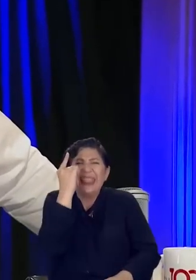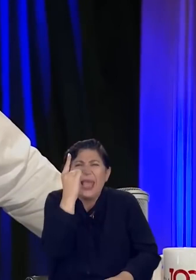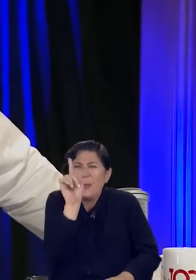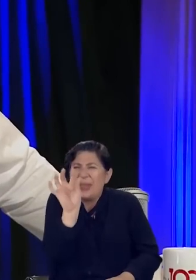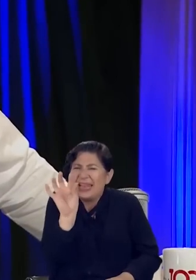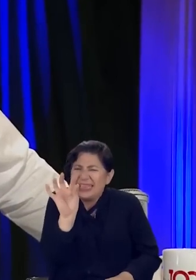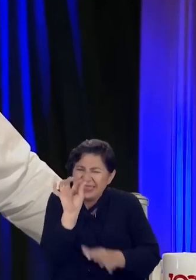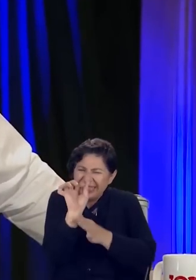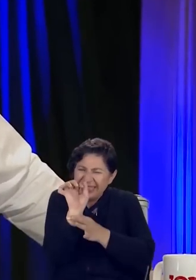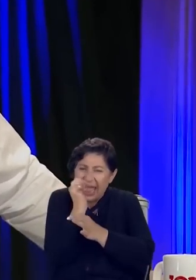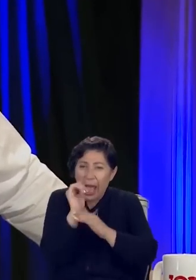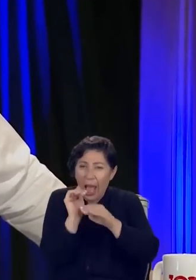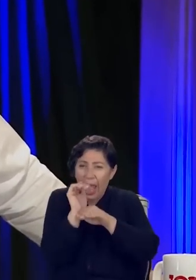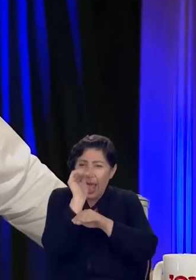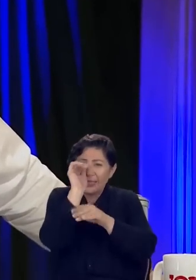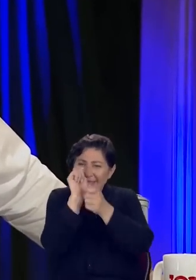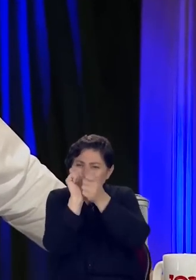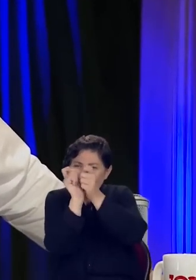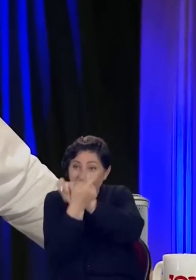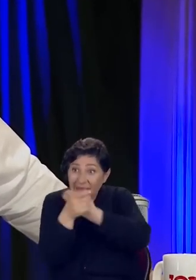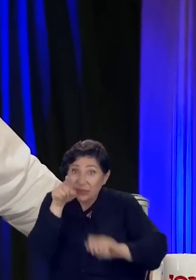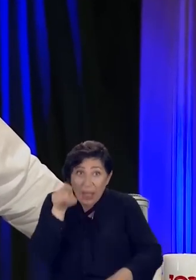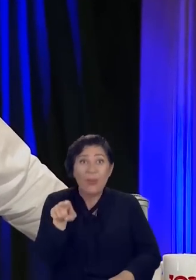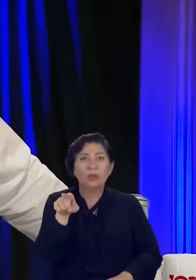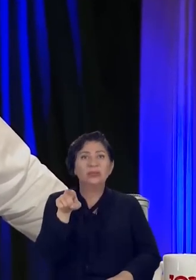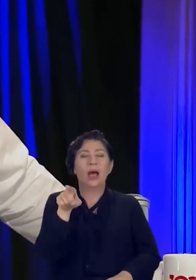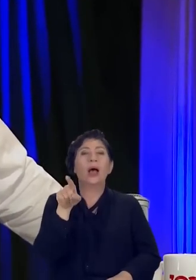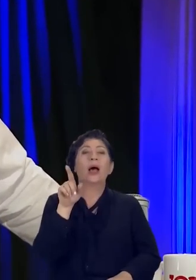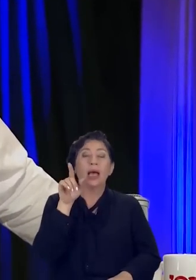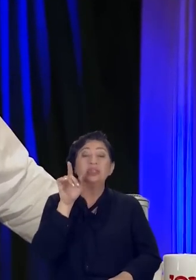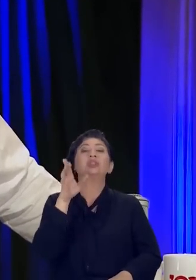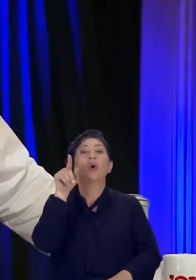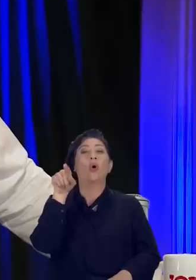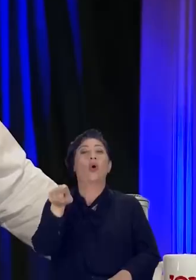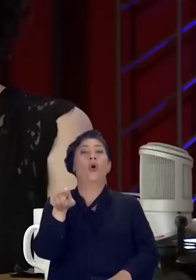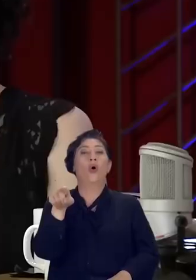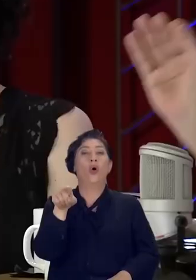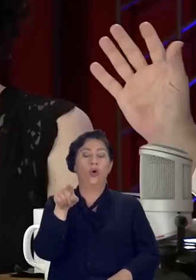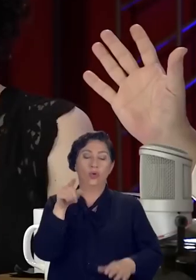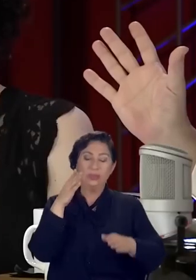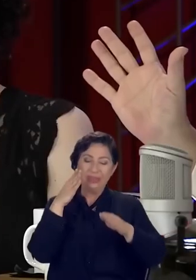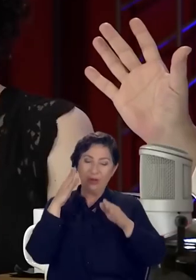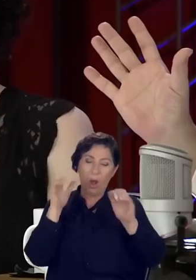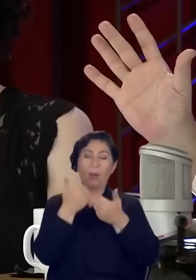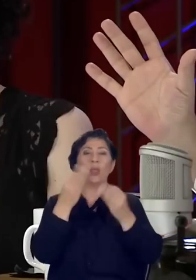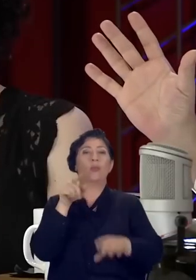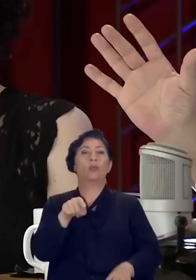bir sanatçının hayatını değiştirebiliyorsa işte o